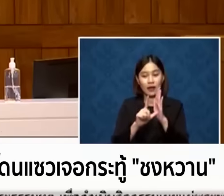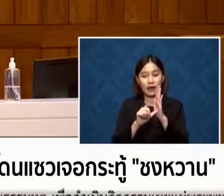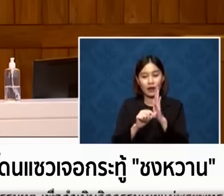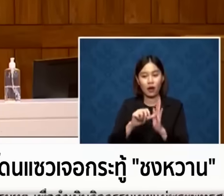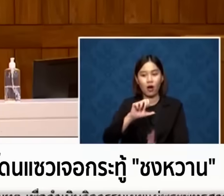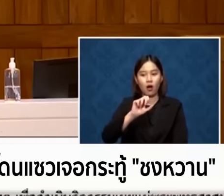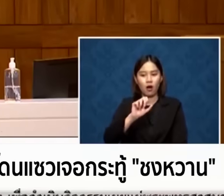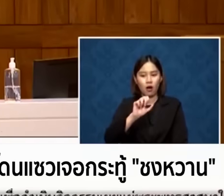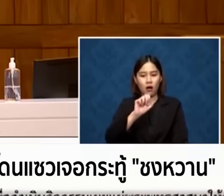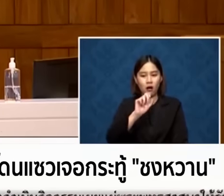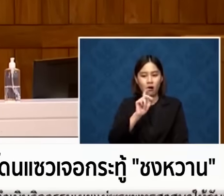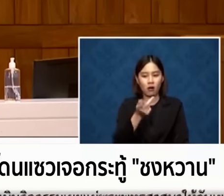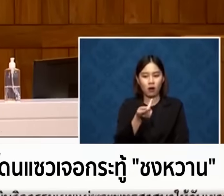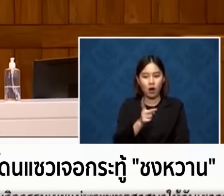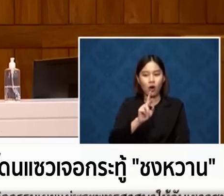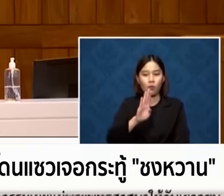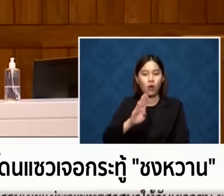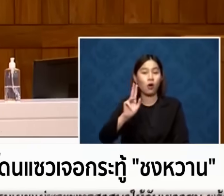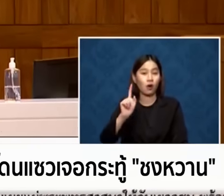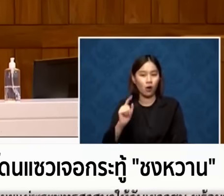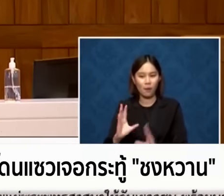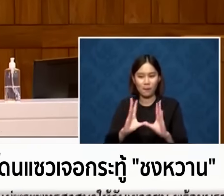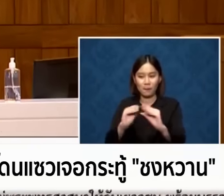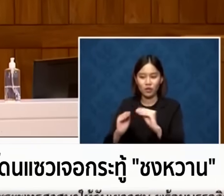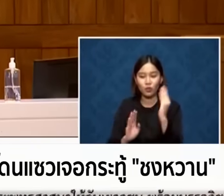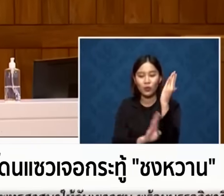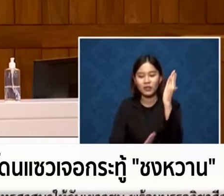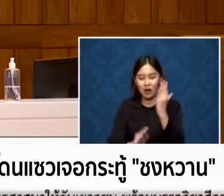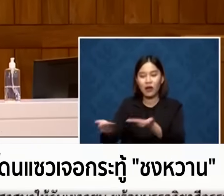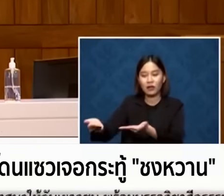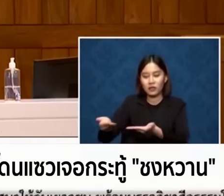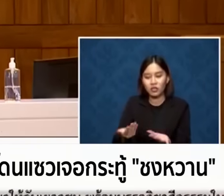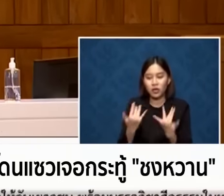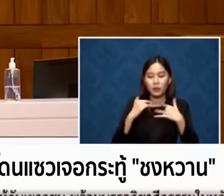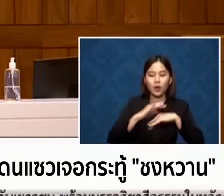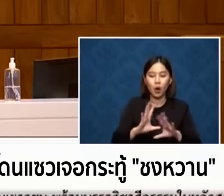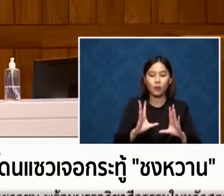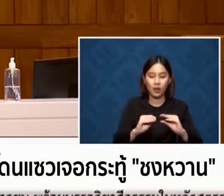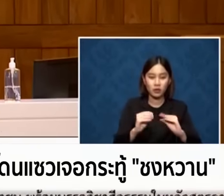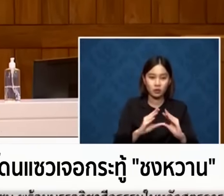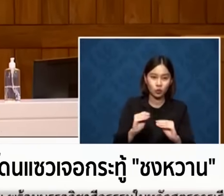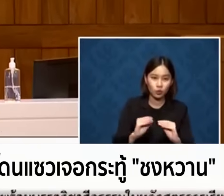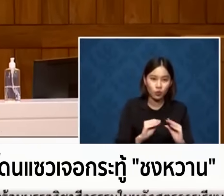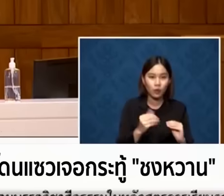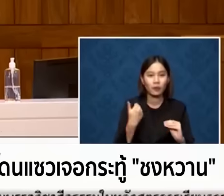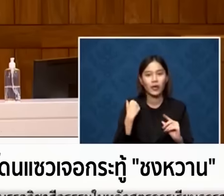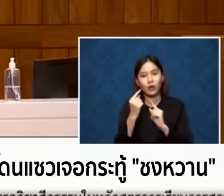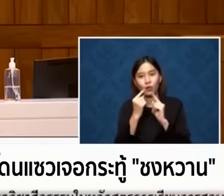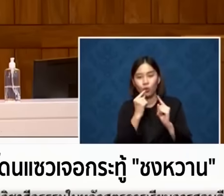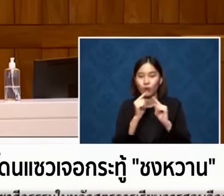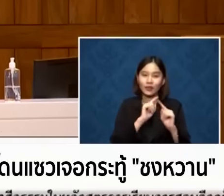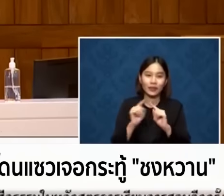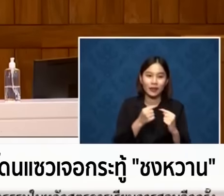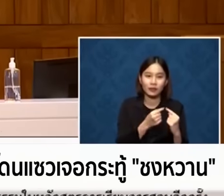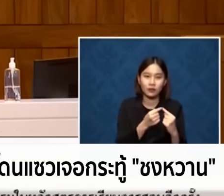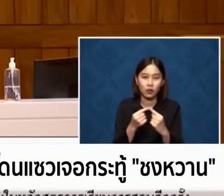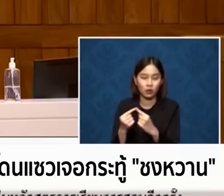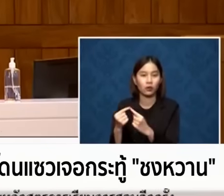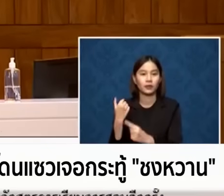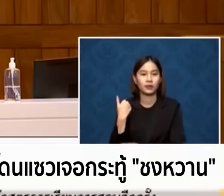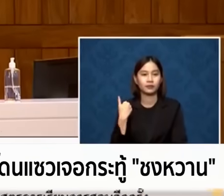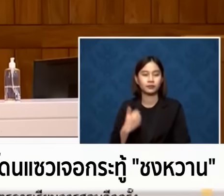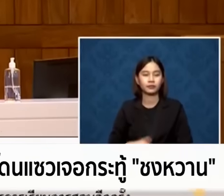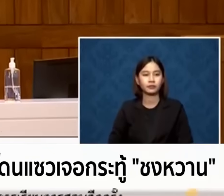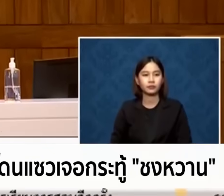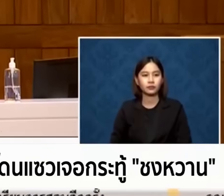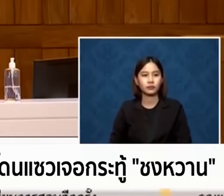มากขึ้นดังนั้นก็ย้ำอีกครั้งว่านโยบายเศรษฐกิจการเงินการคันของประเทศจะต้องตอบโจทย์ความต้องการของพี่น้องคนไทยทุก